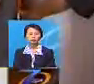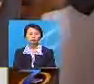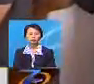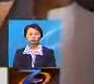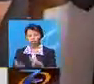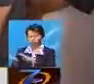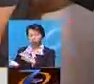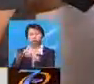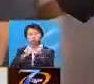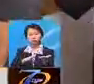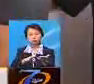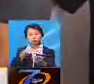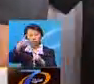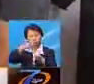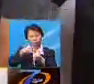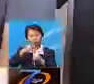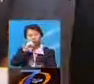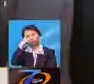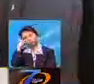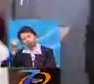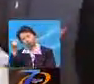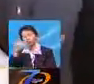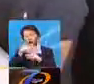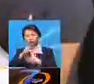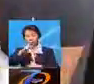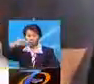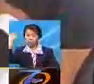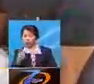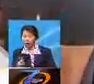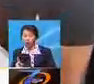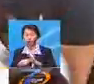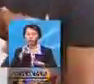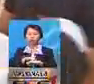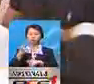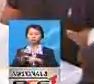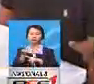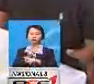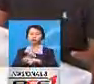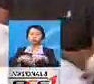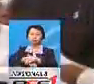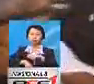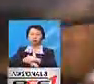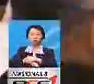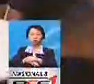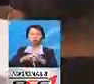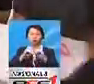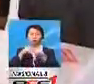Stefan meninggal dunia selepas hampir sebulan tidak sedarkan diri selepas disambar petir ketika menjalani latihan bersama skuad